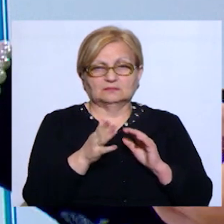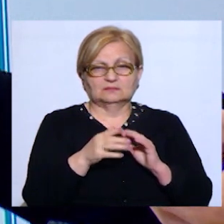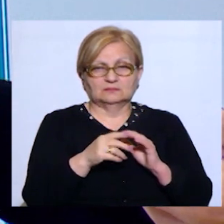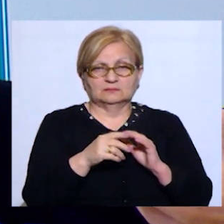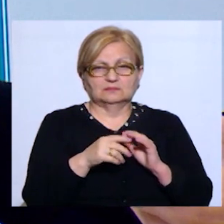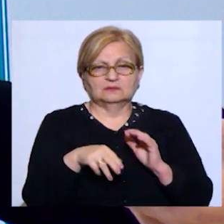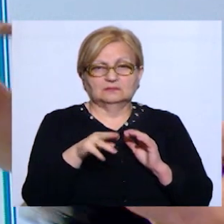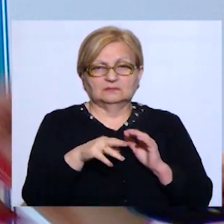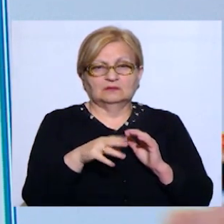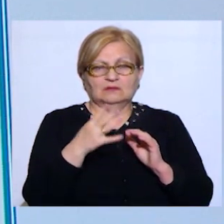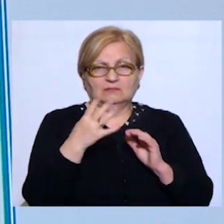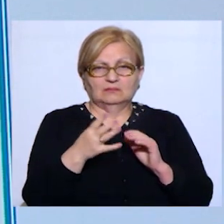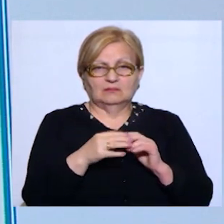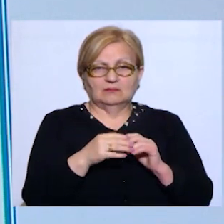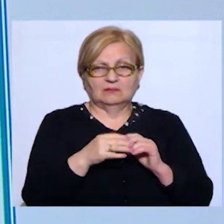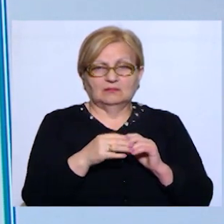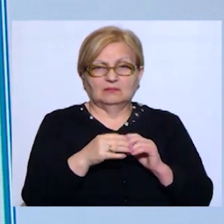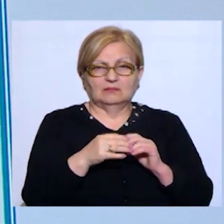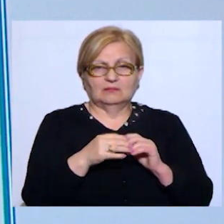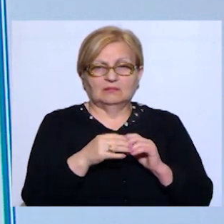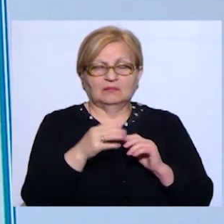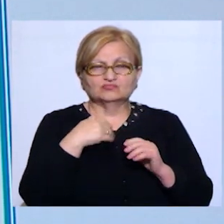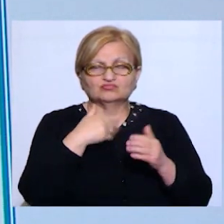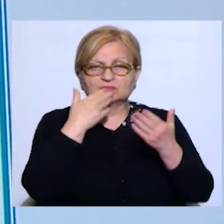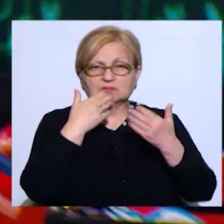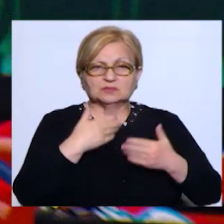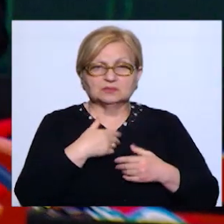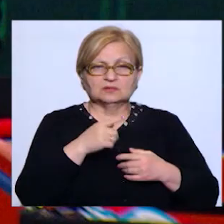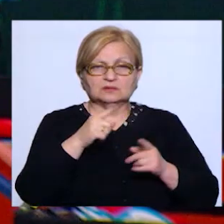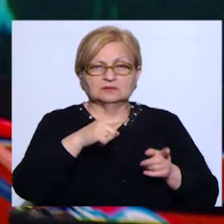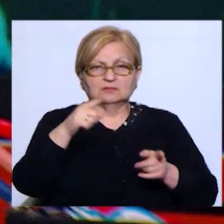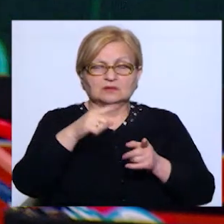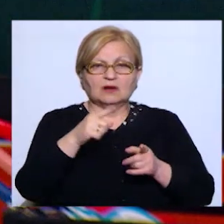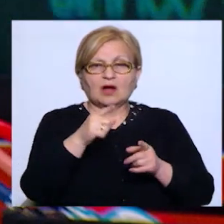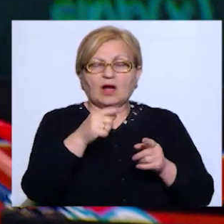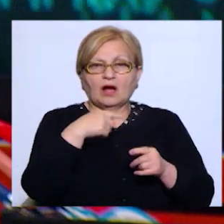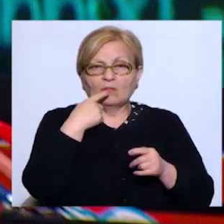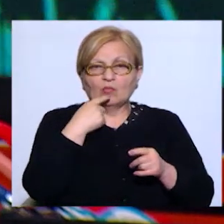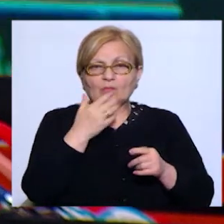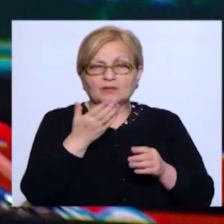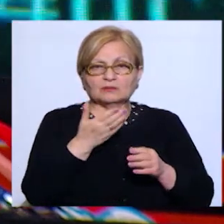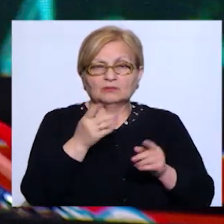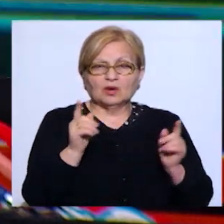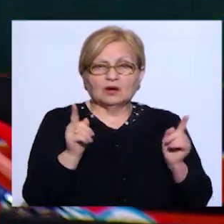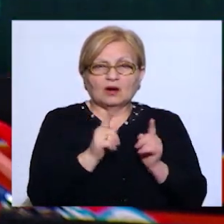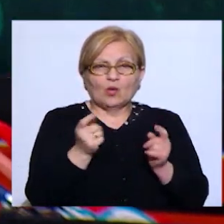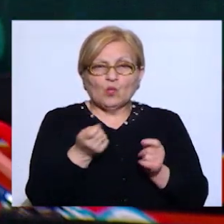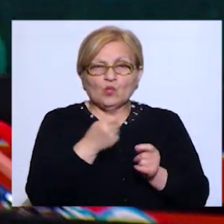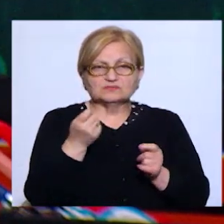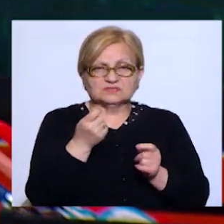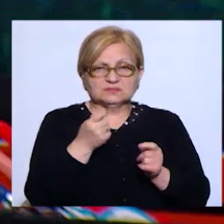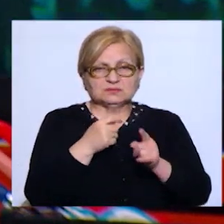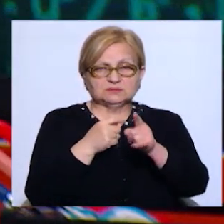ანუ DC-ს სიგრძე არის 4. მაგრამ ახლა ნახეთ, ჩვენ გვეკითხებიან ქორდებს შორის უმცირესი რამდენია. ესე იგი,